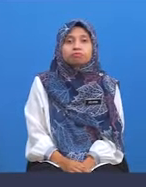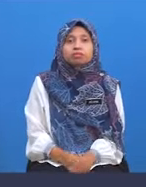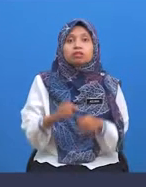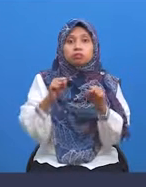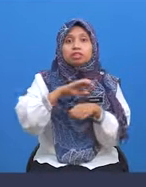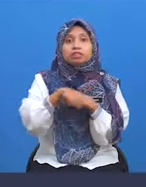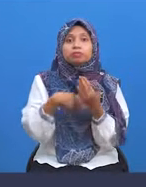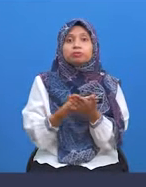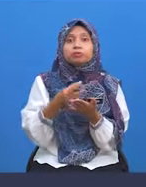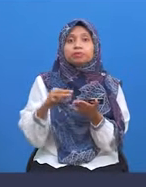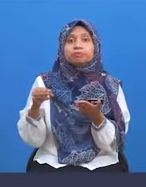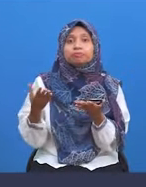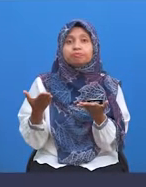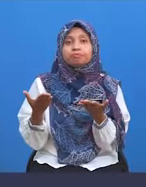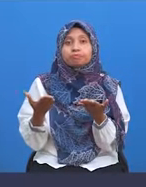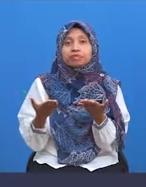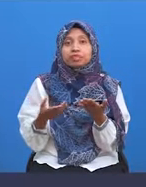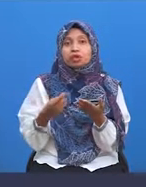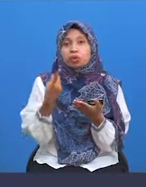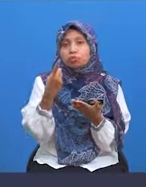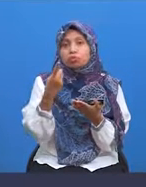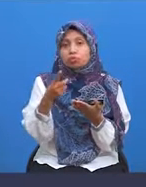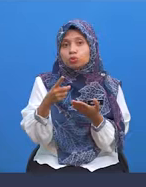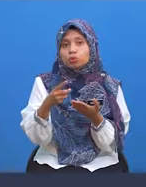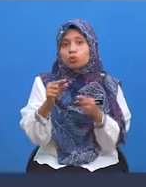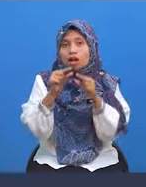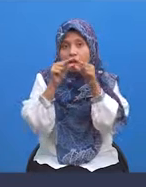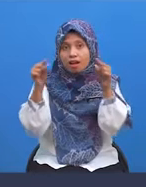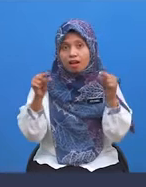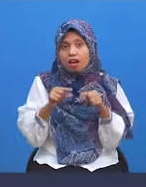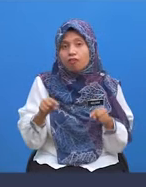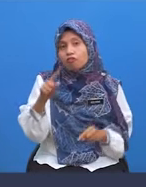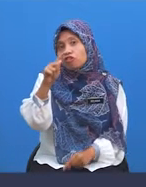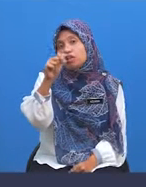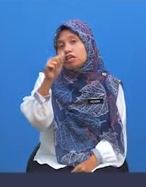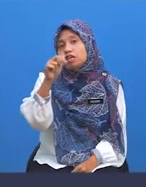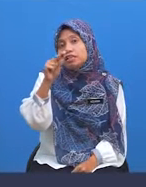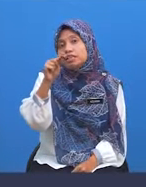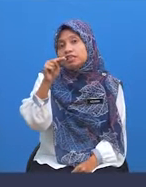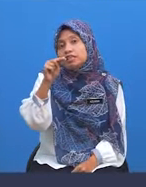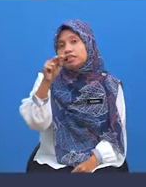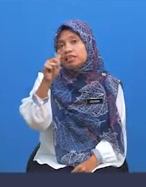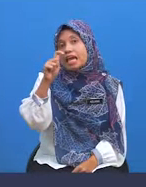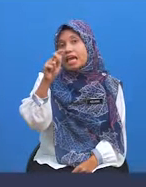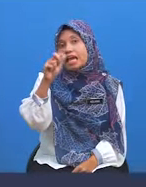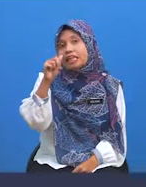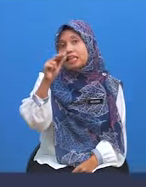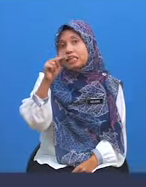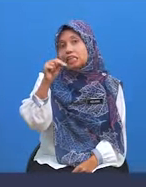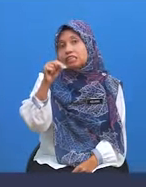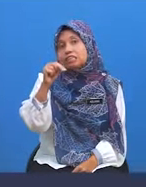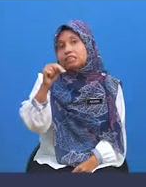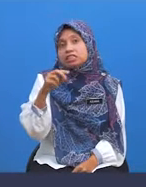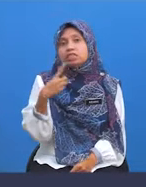Boleh semua murid? Bagi graf tangent ini, kita hanya perlu melukis separuh daripada graf tangent